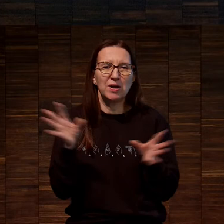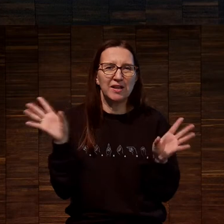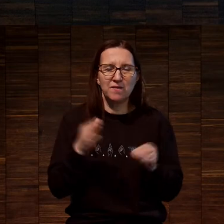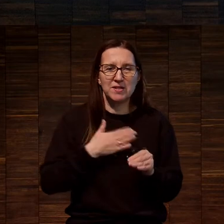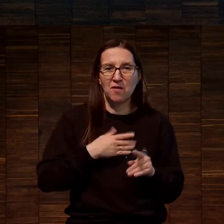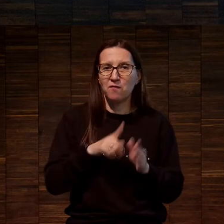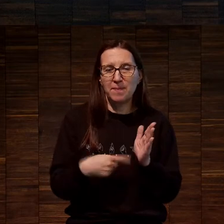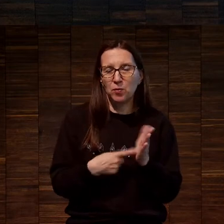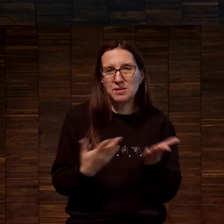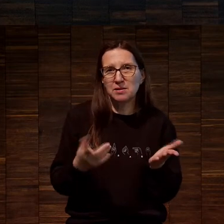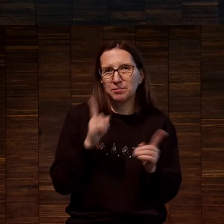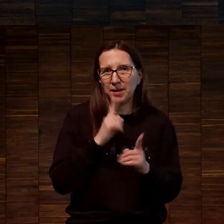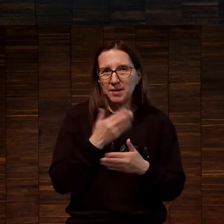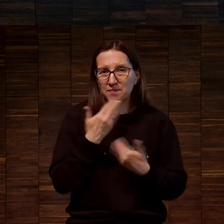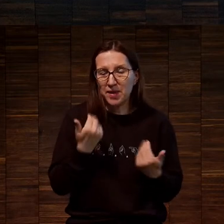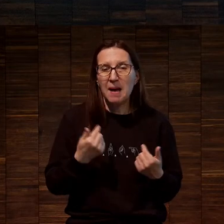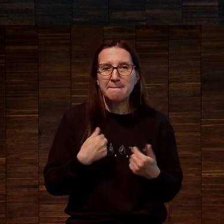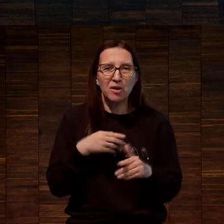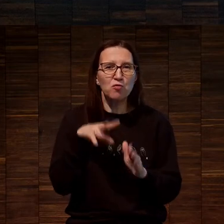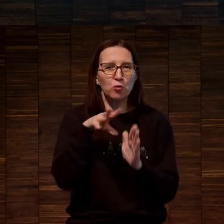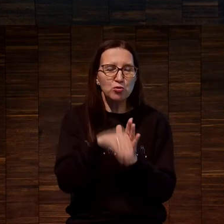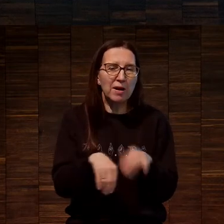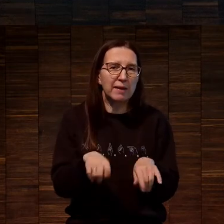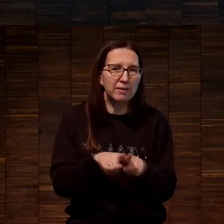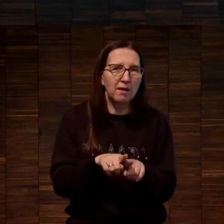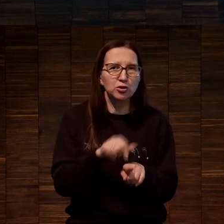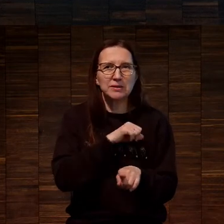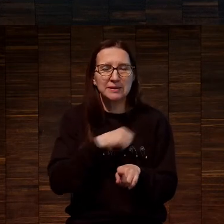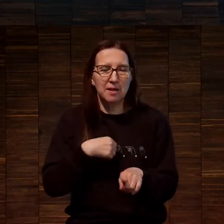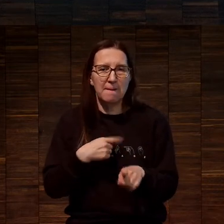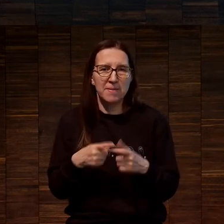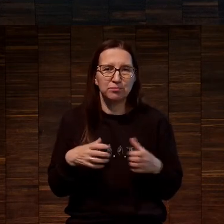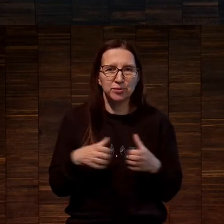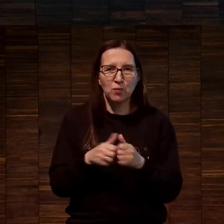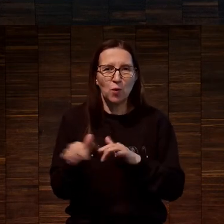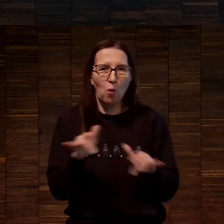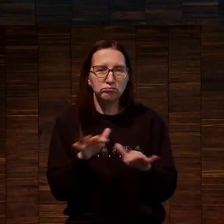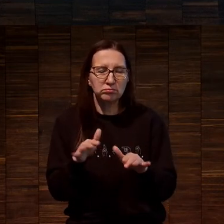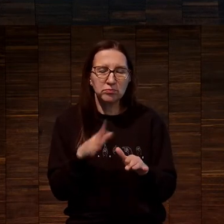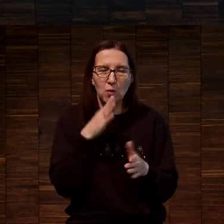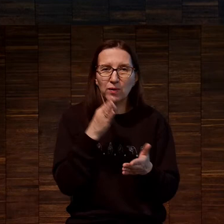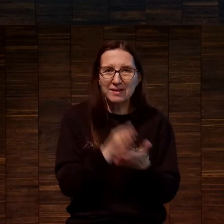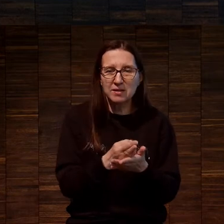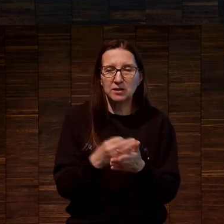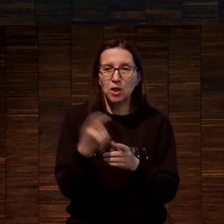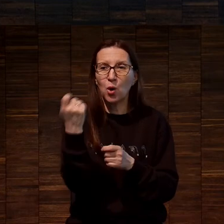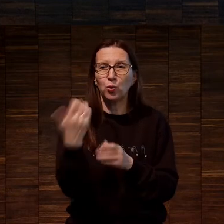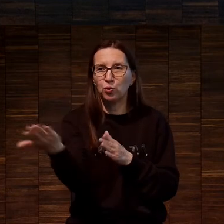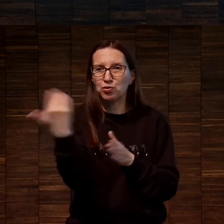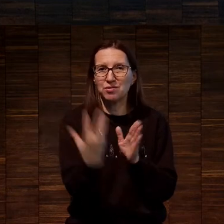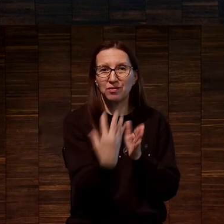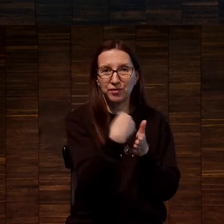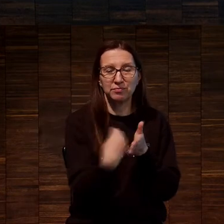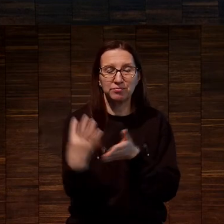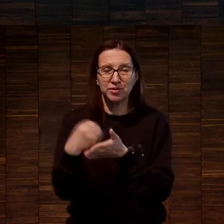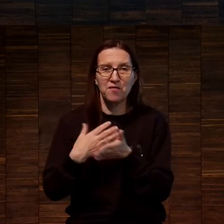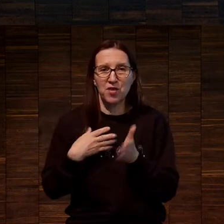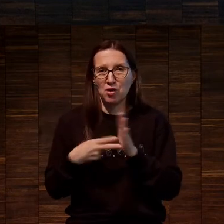И мы, поскольку мы включали также самоорганизацию художников mm-hmm. в наш проект,